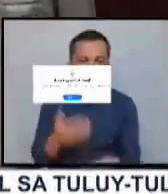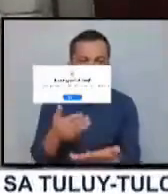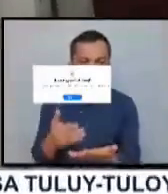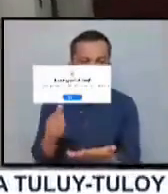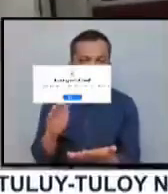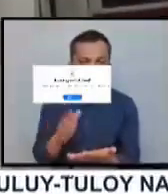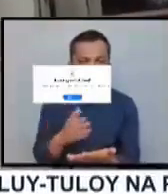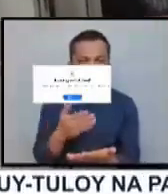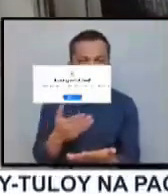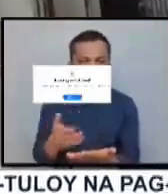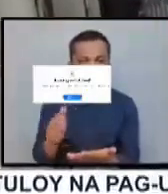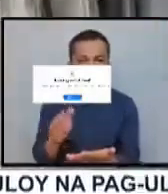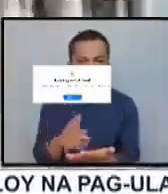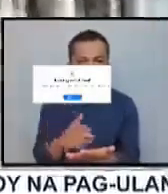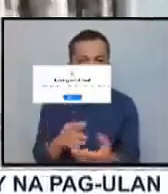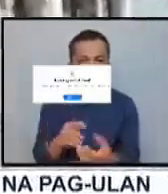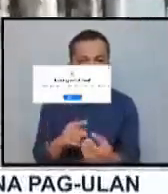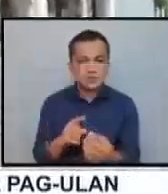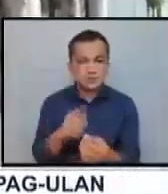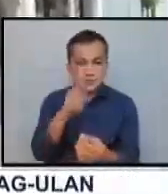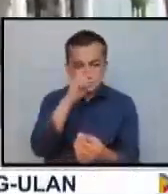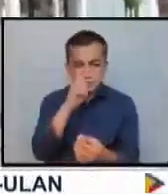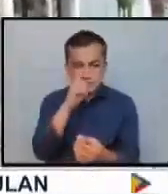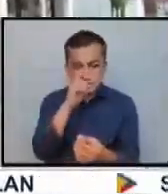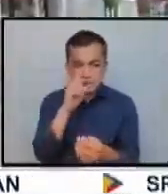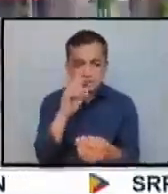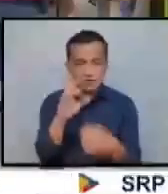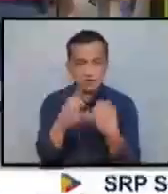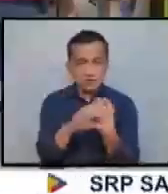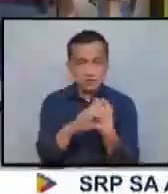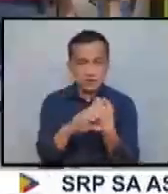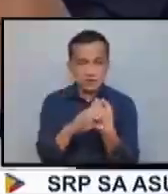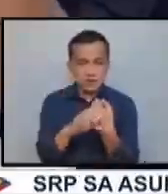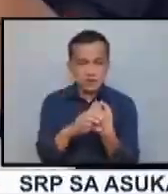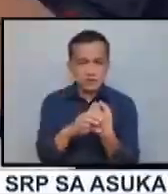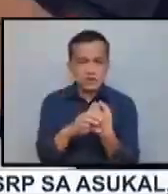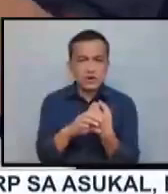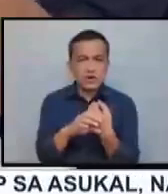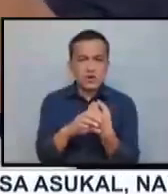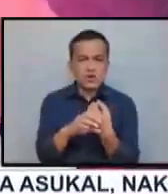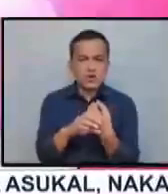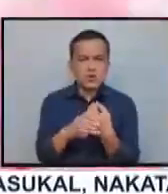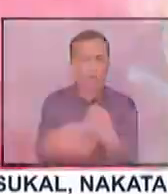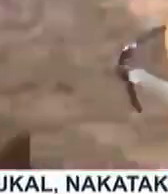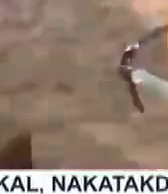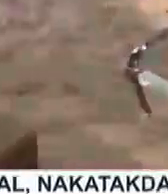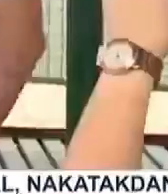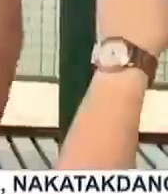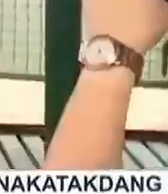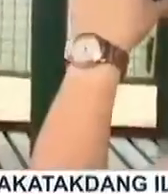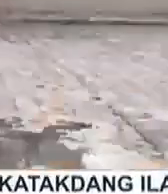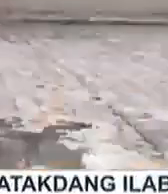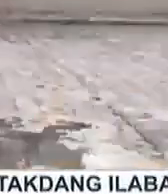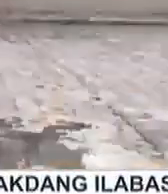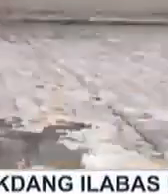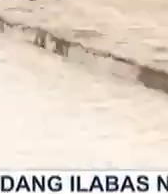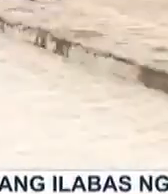Mula sa mga lumang simbahan, antigong mga bahay at exciting na kainan, lahat ng